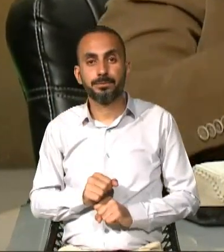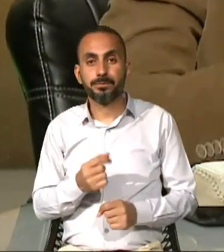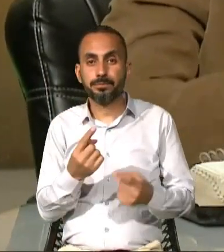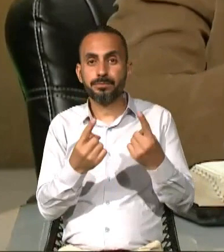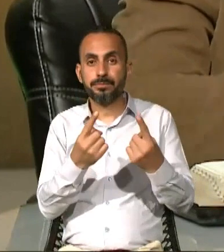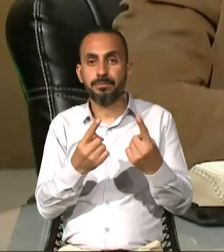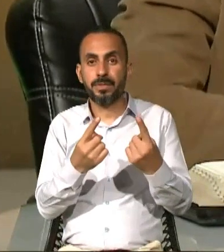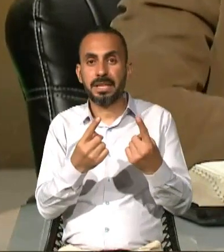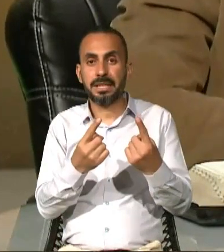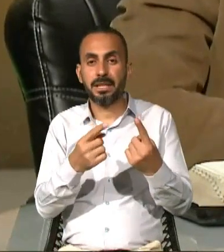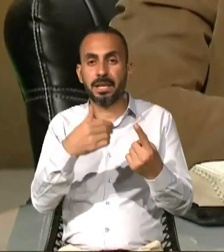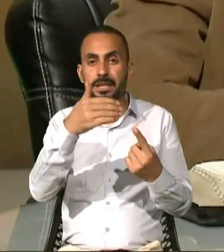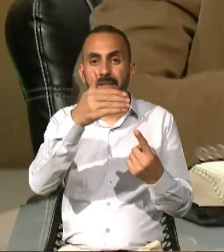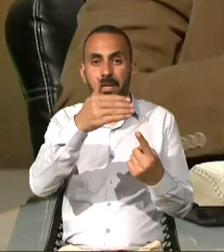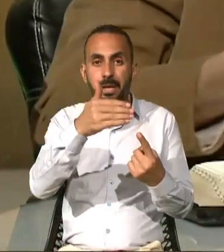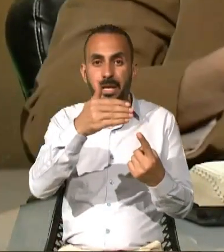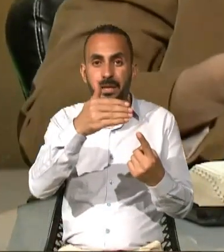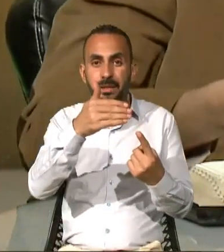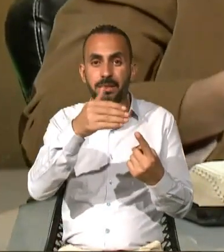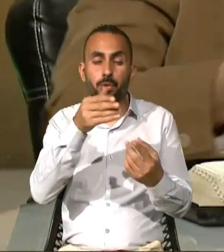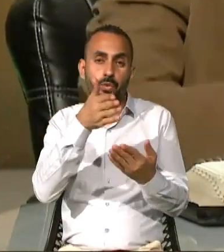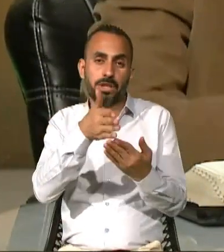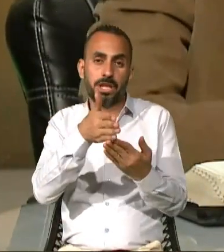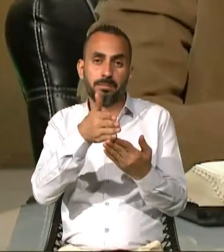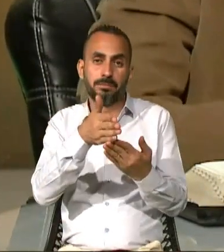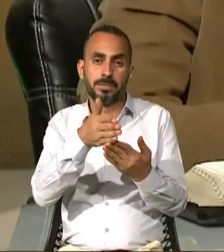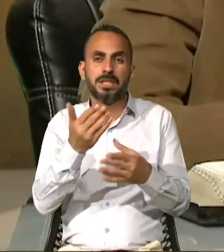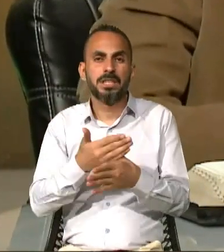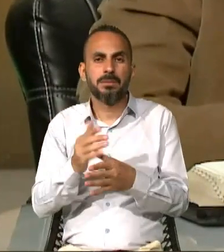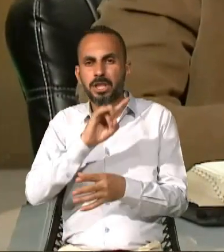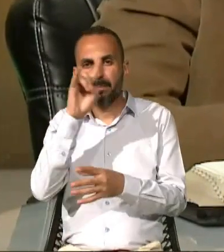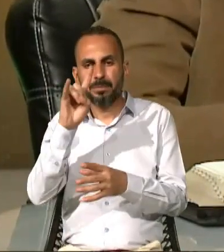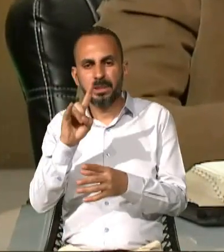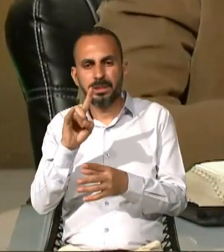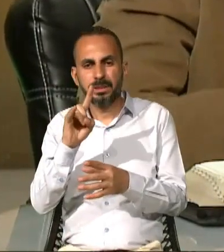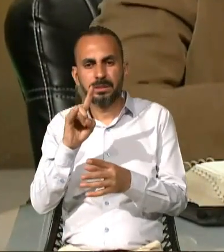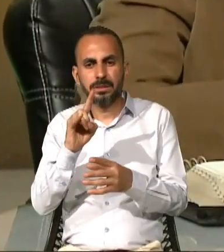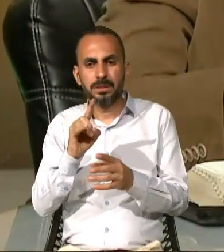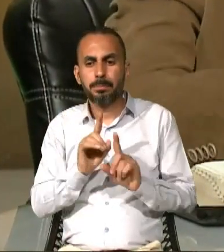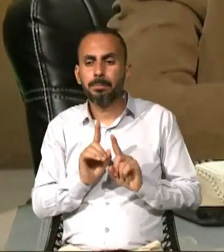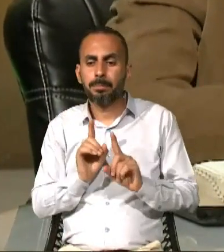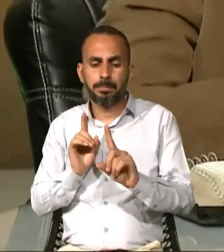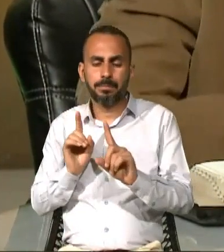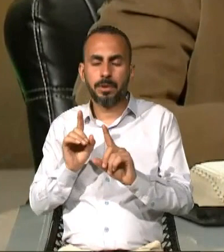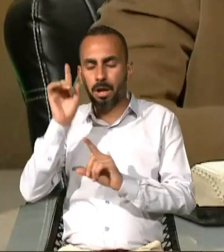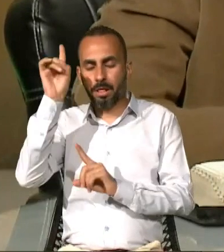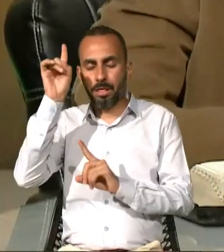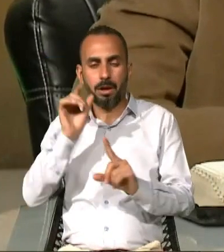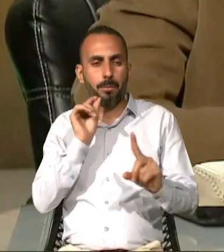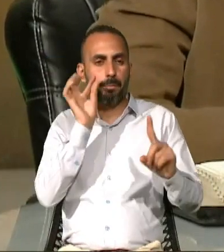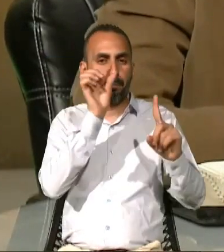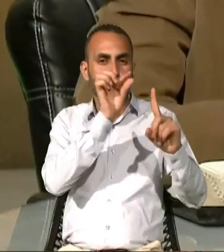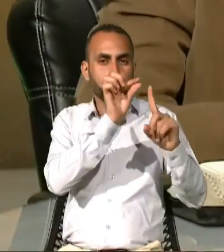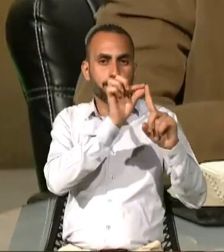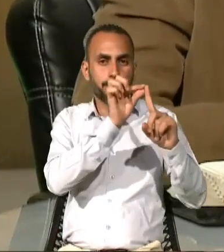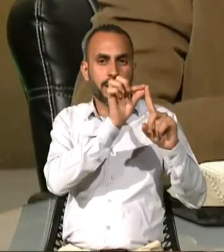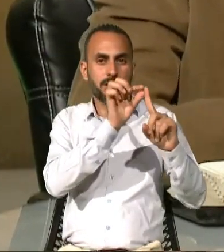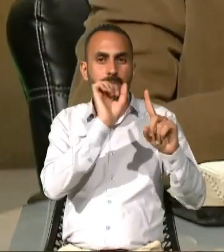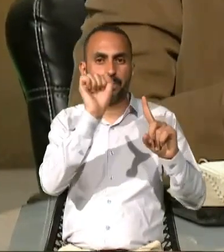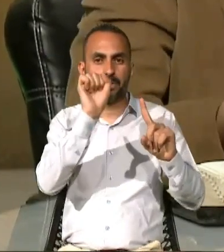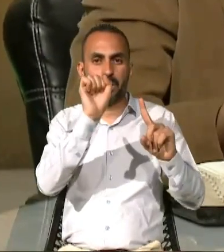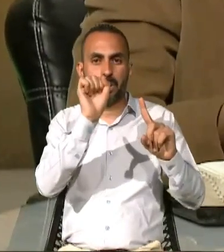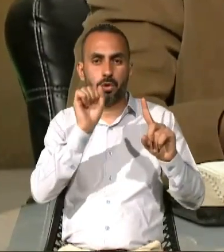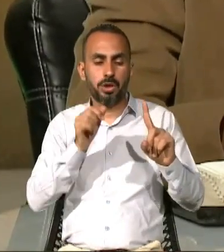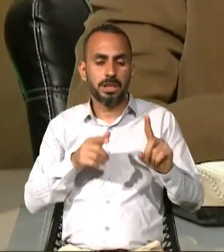لانه بيضلك عن الرب. فبدل ما تصحى الصبح تقعد قدام ربنا وتقول له مشيئتك ايه لبكره، يصحى الصبح